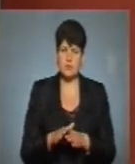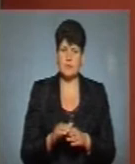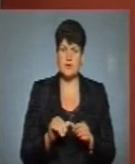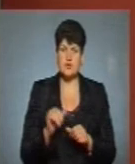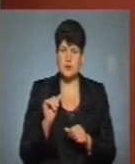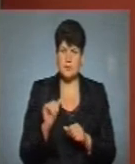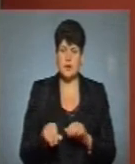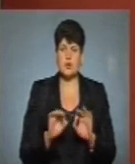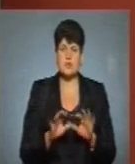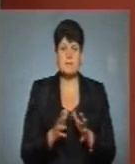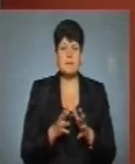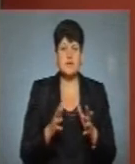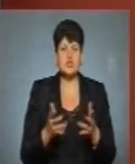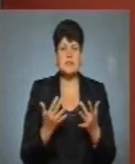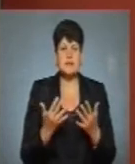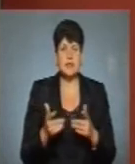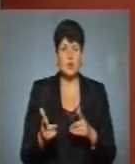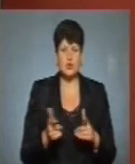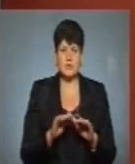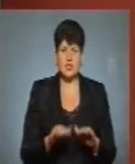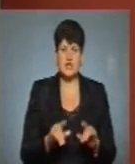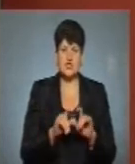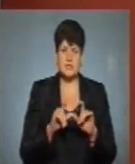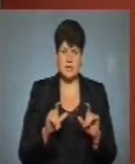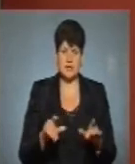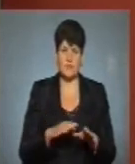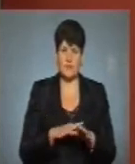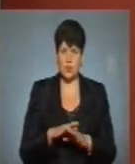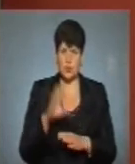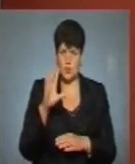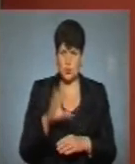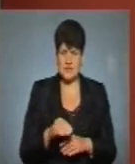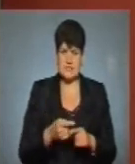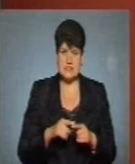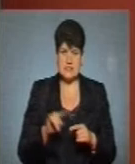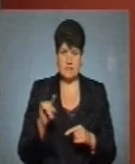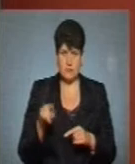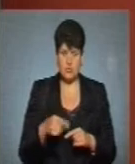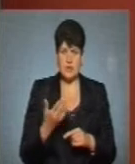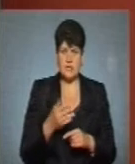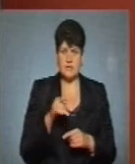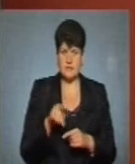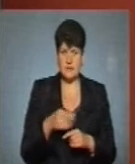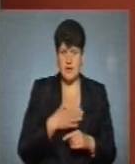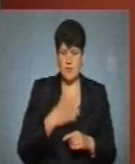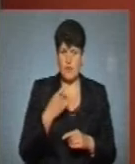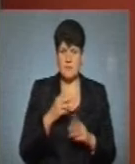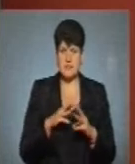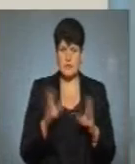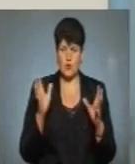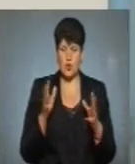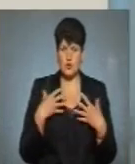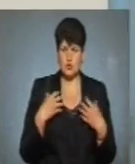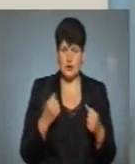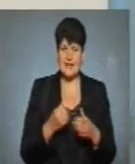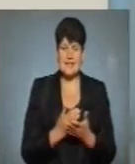Зокрема, розкажіть більше, наскільки готові дитячі садки виконувати усі ці вимоги, про які говорить нам Міністерство охорони здоров'я? Є